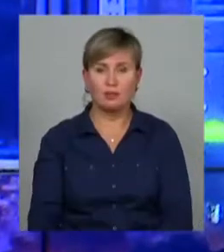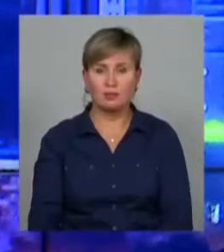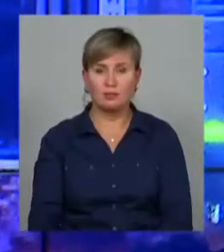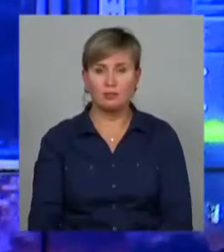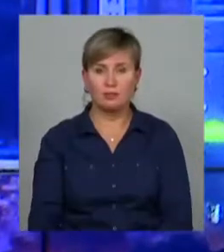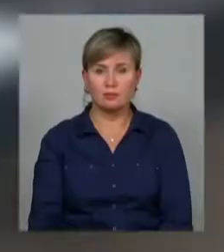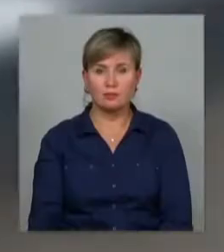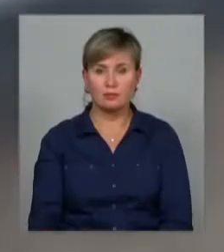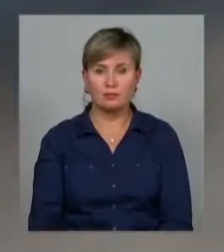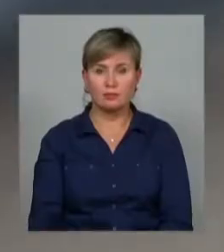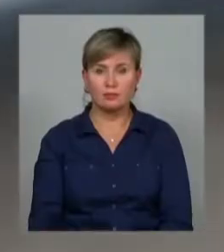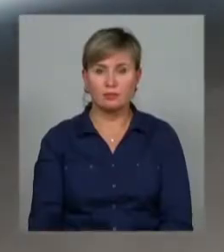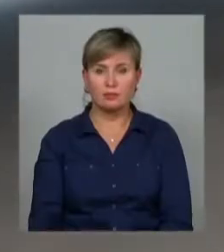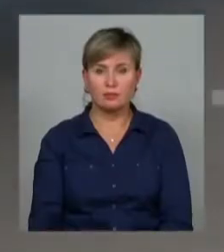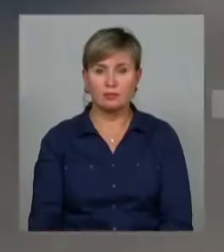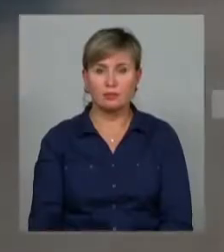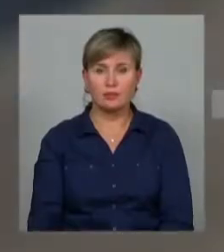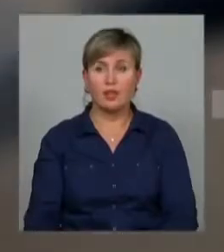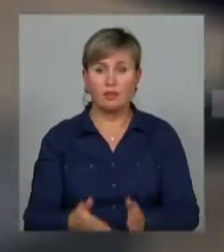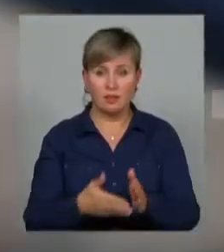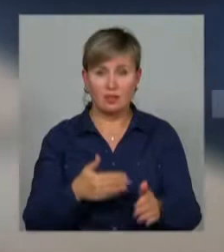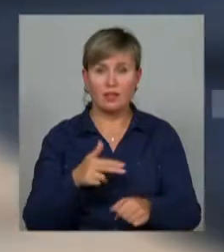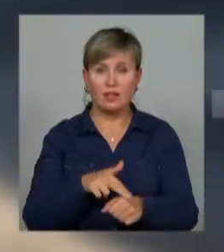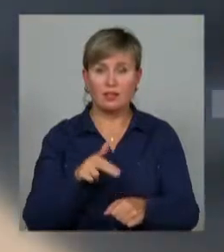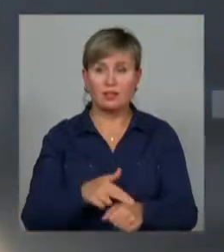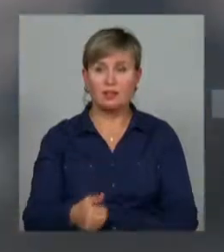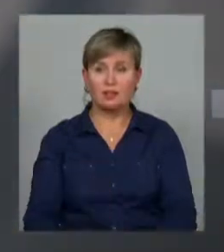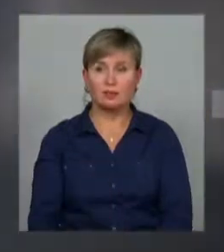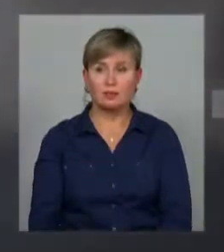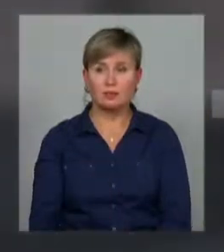Амангельдинов. Вызывайте наряд.